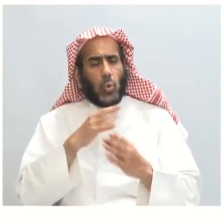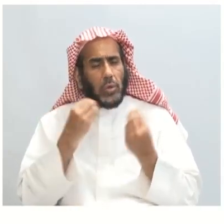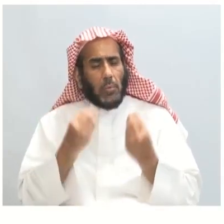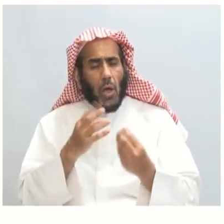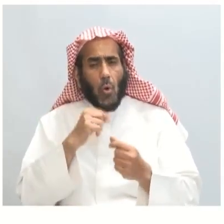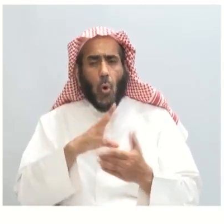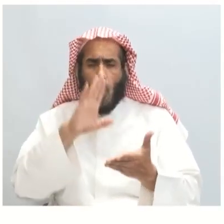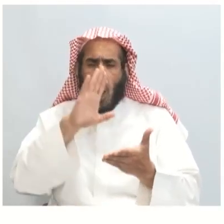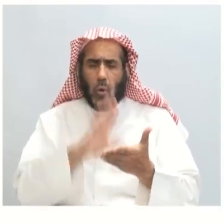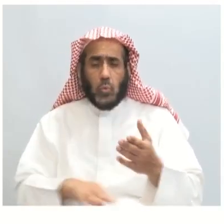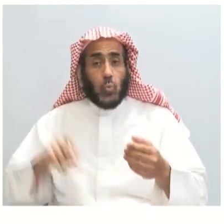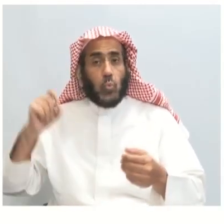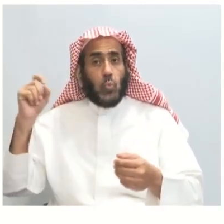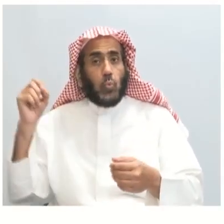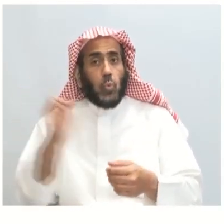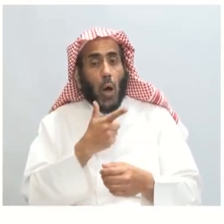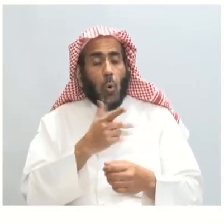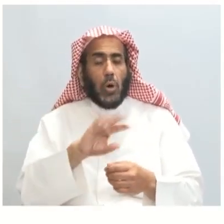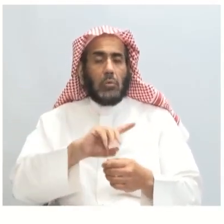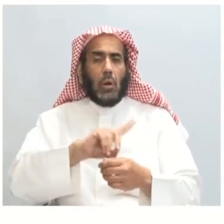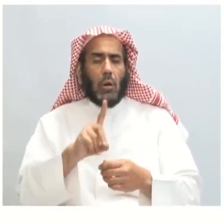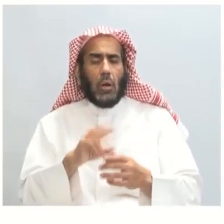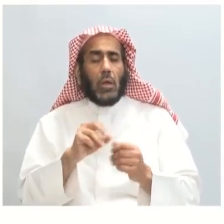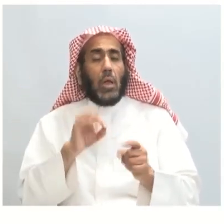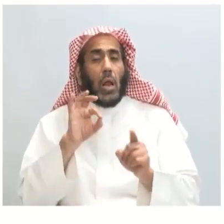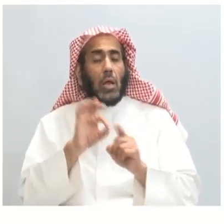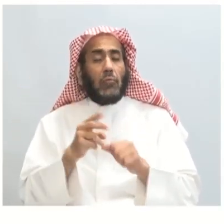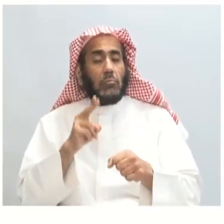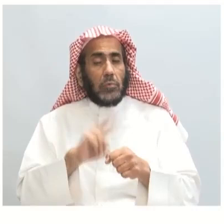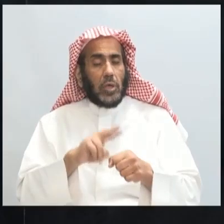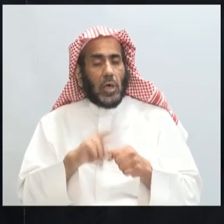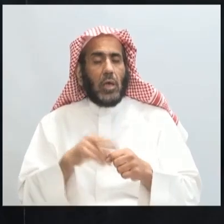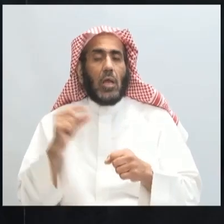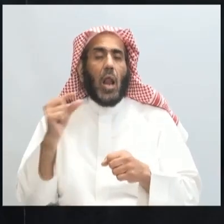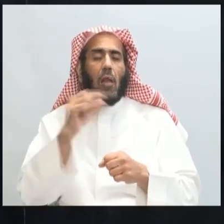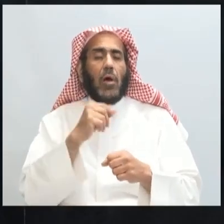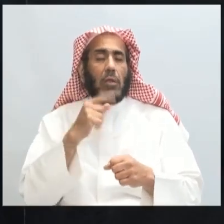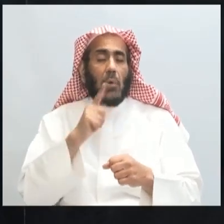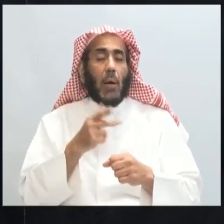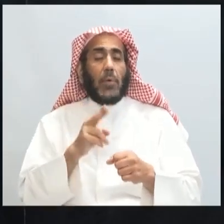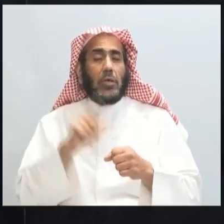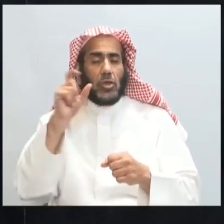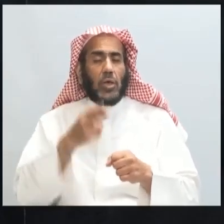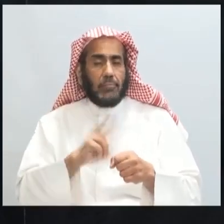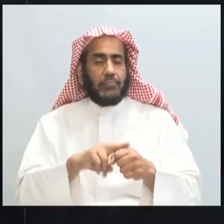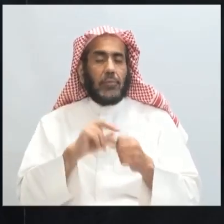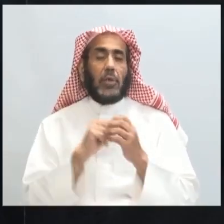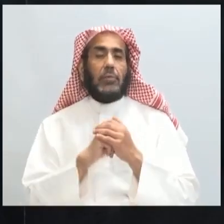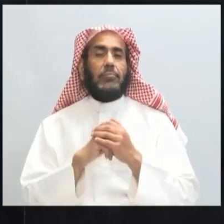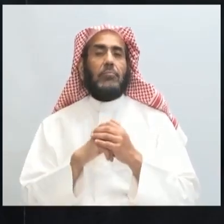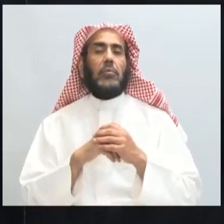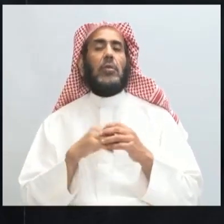وخطوره التهور عند القياده اذا هذا الهدف من تكرار هذه الالفاظ عندما قام بتكرارها الشعر